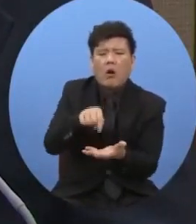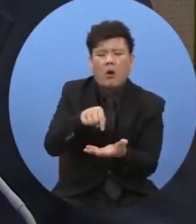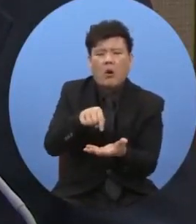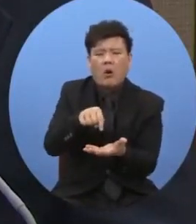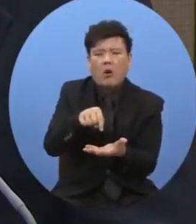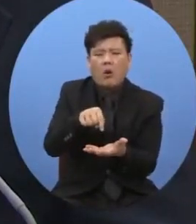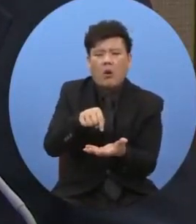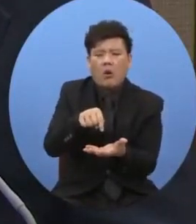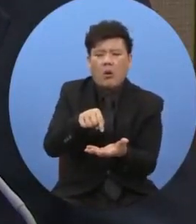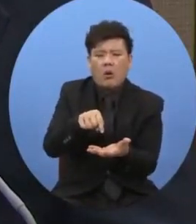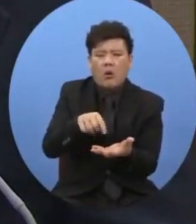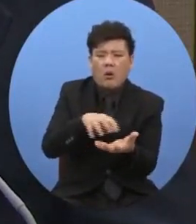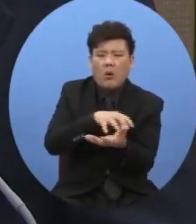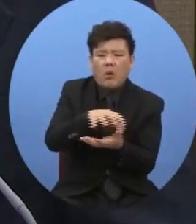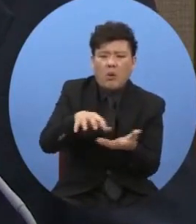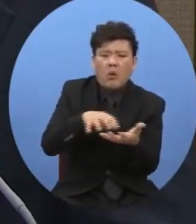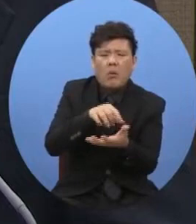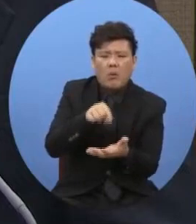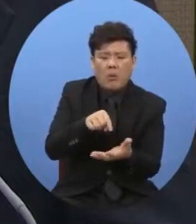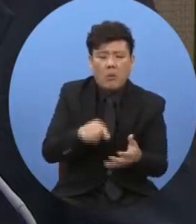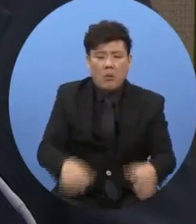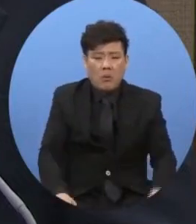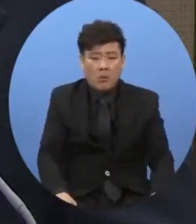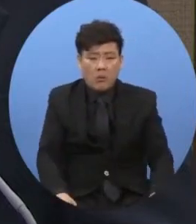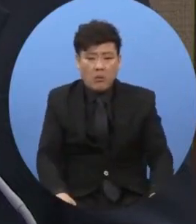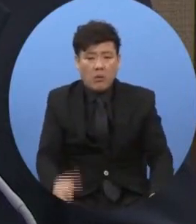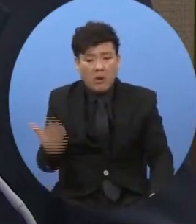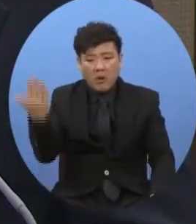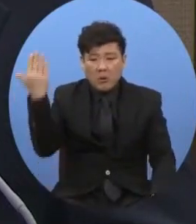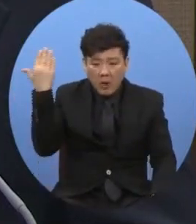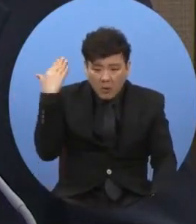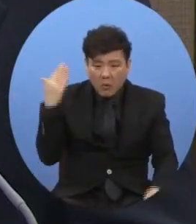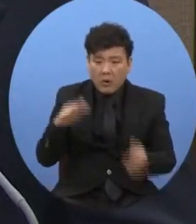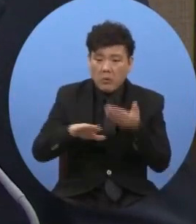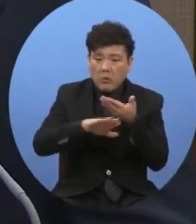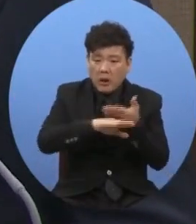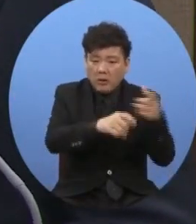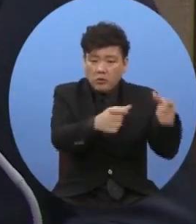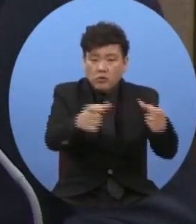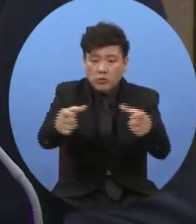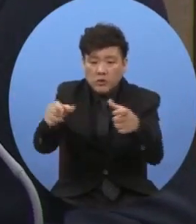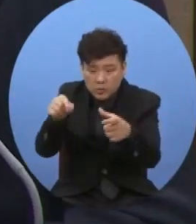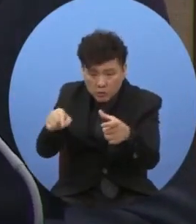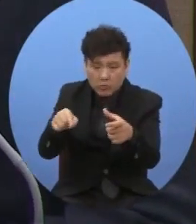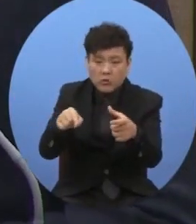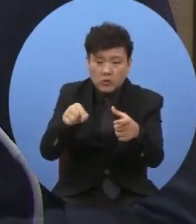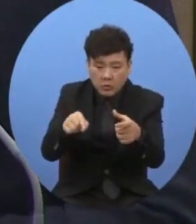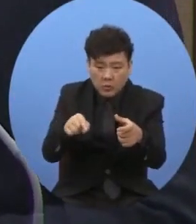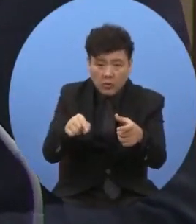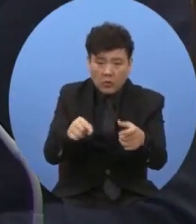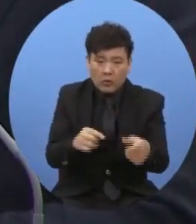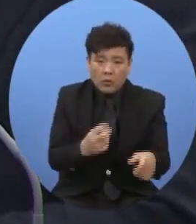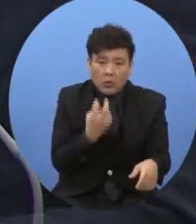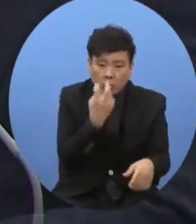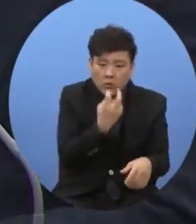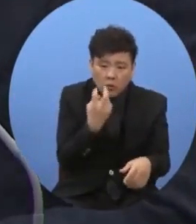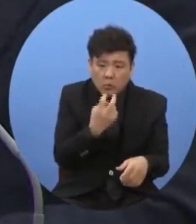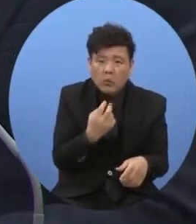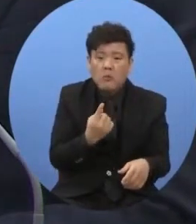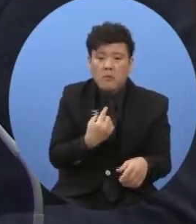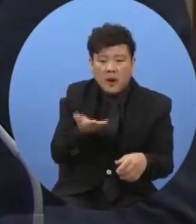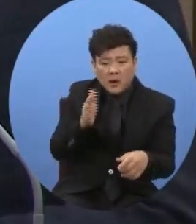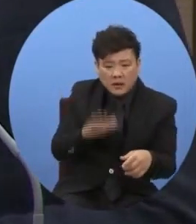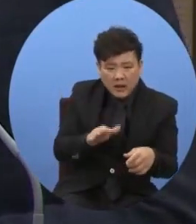것 같습니다. 과거에 자치구 단위에서 중구형 돌봄 교실이 진행되기도 했는데요. 평가는 좀 다양한 것 같습니다. 그럼에도 불구하고 확실한